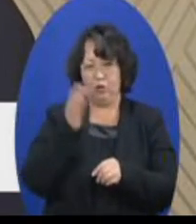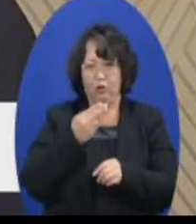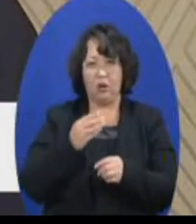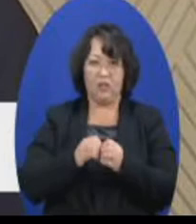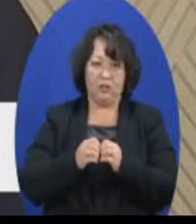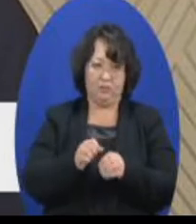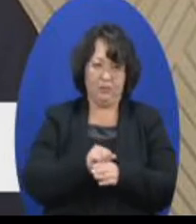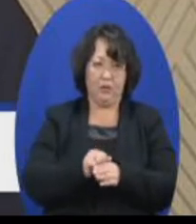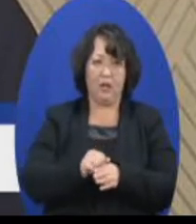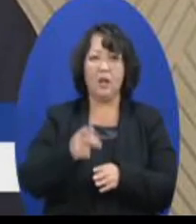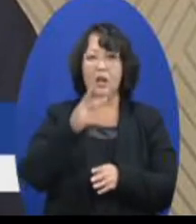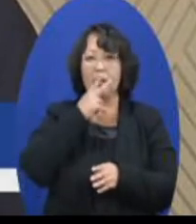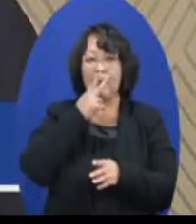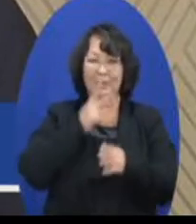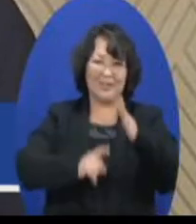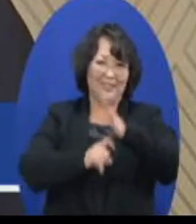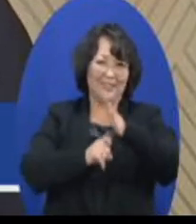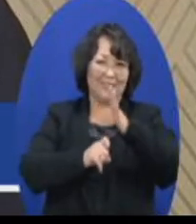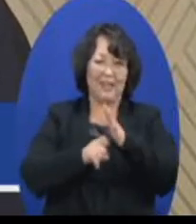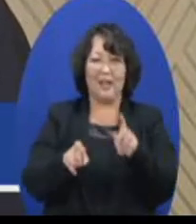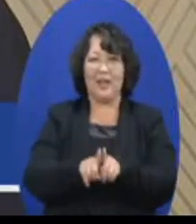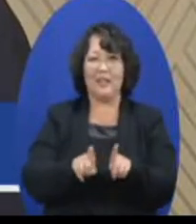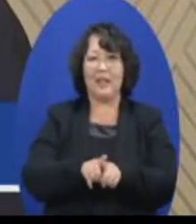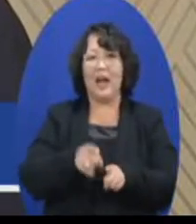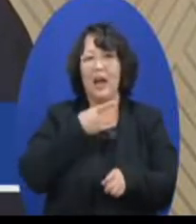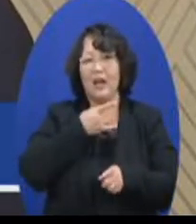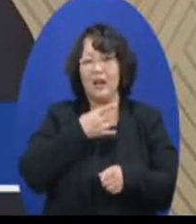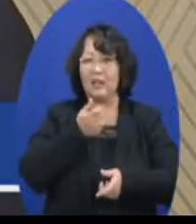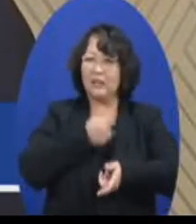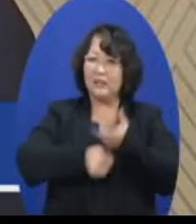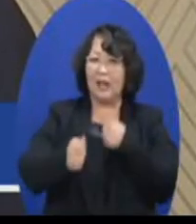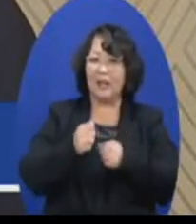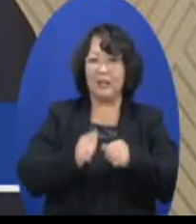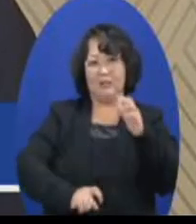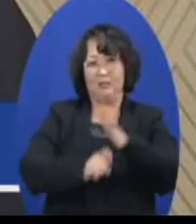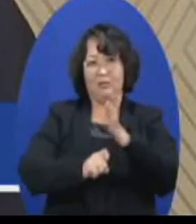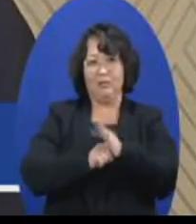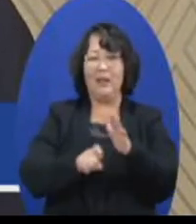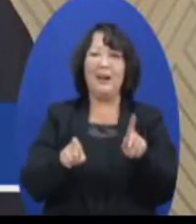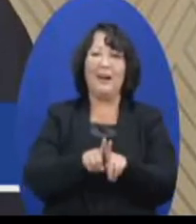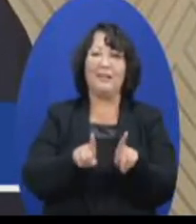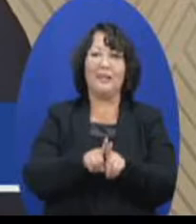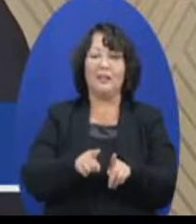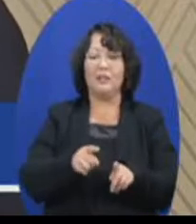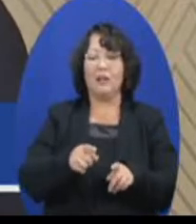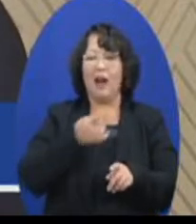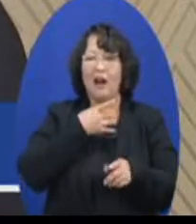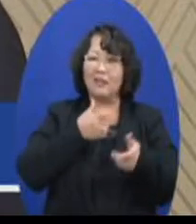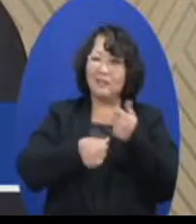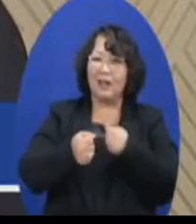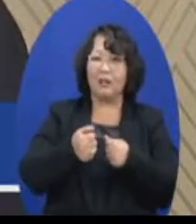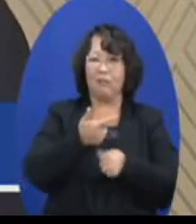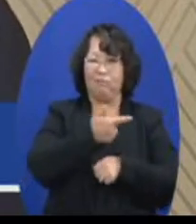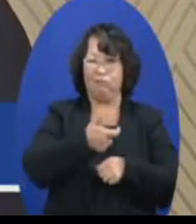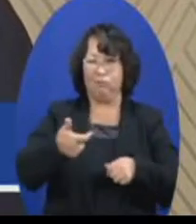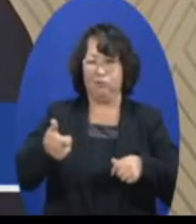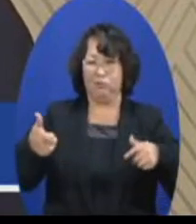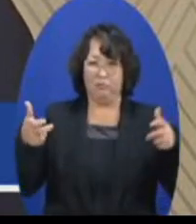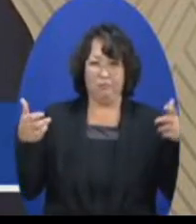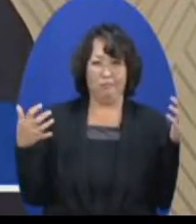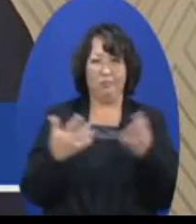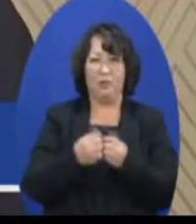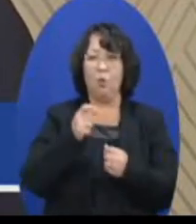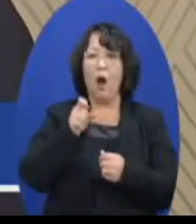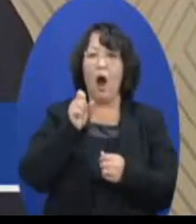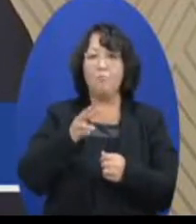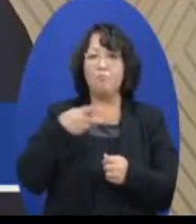Тамхины хязгаар тогтоодгийн нэгэн айлаар ариг цогцолтын хундагаар үйлчлж байгаа аж ахуйн нэгжүүдийн тоог цөөлөхийн тулд хүн амын тоотой харьцуулан